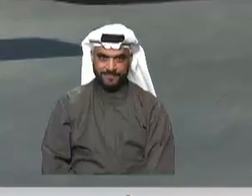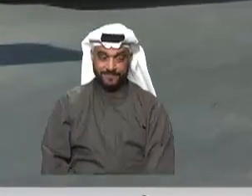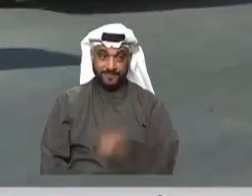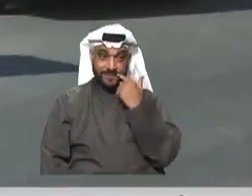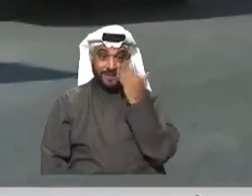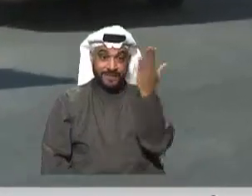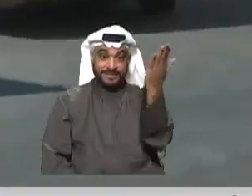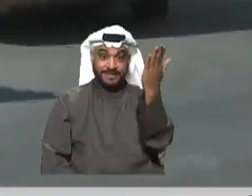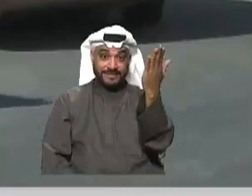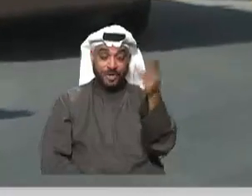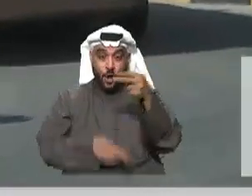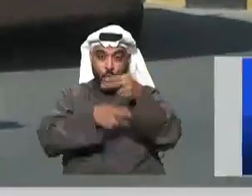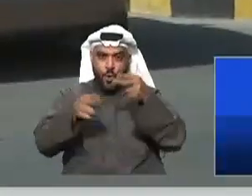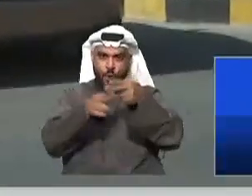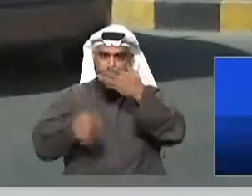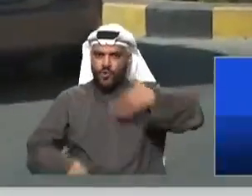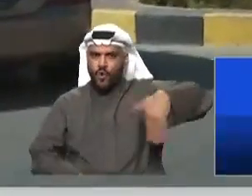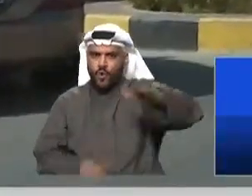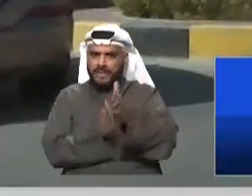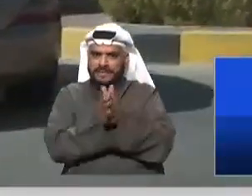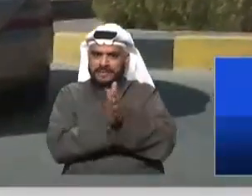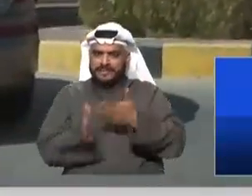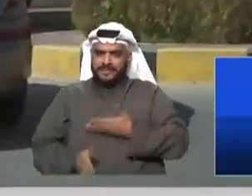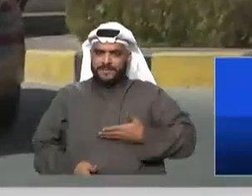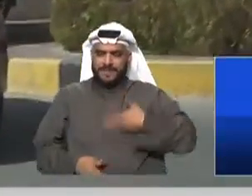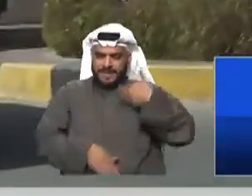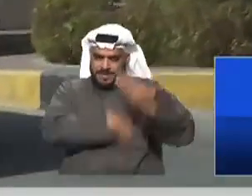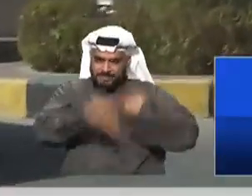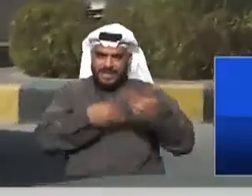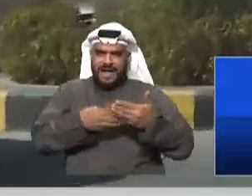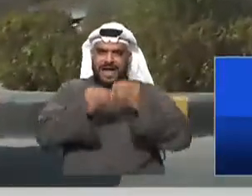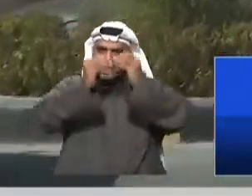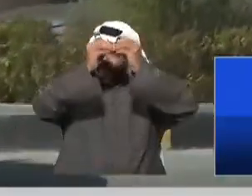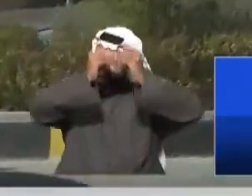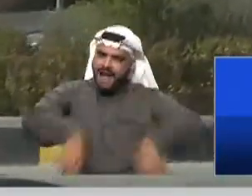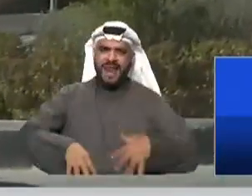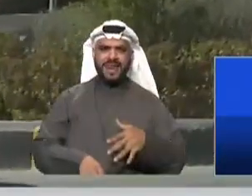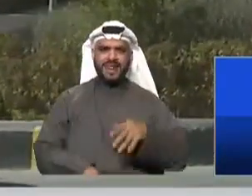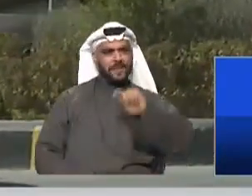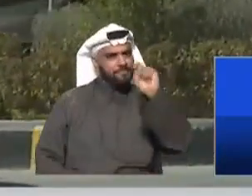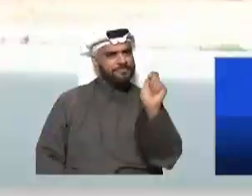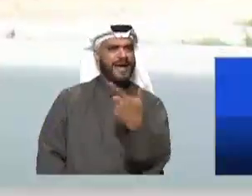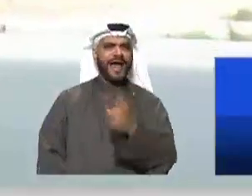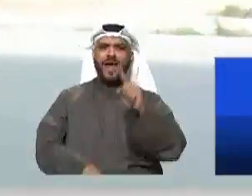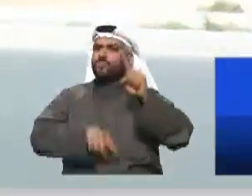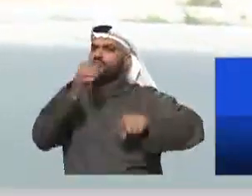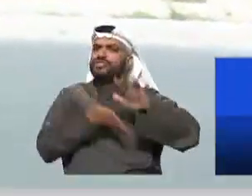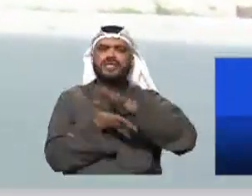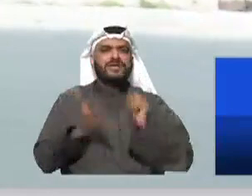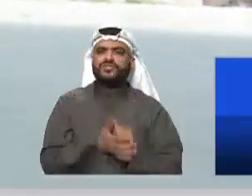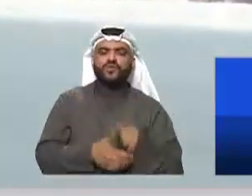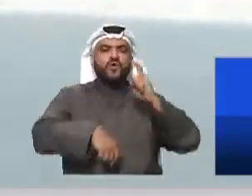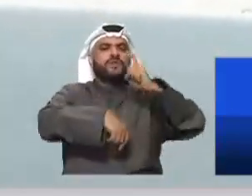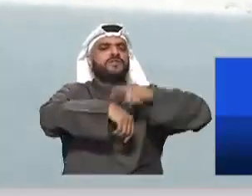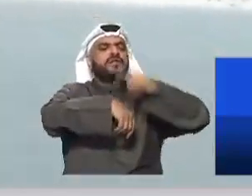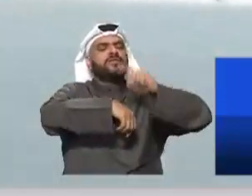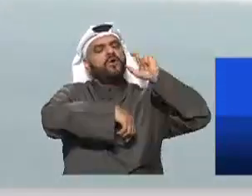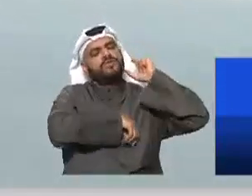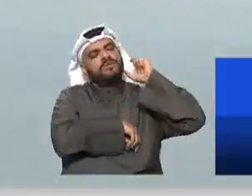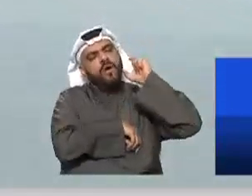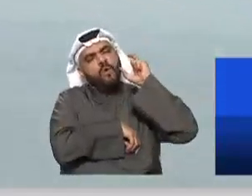يتطلع الكويتيون الى ايجاد حلول سريعه للمشكله الاسكانيه املين ان يكون قانون تاسيس شركات